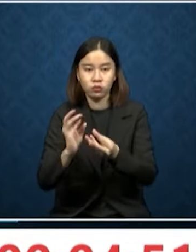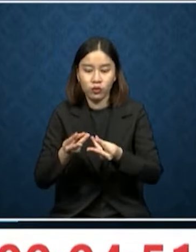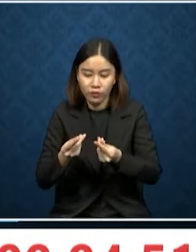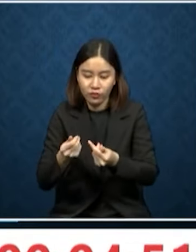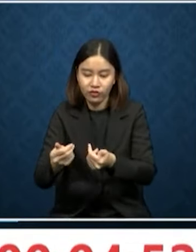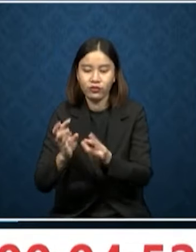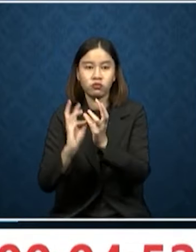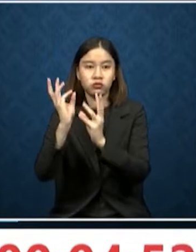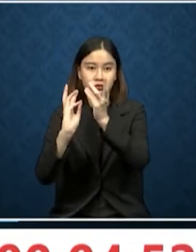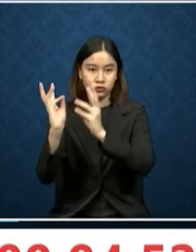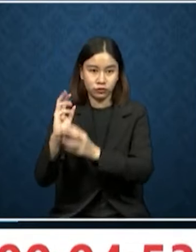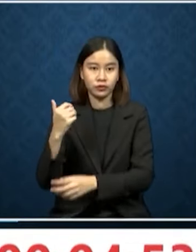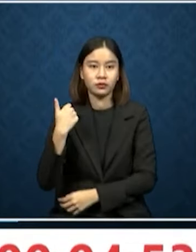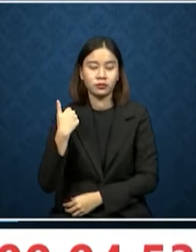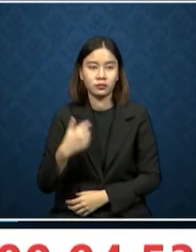ดนะครับ